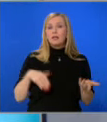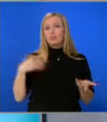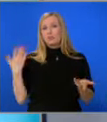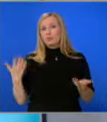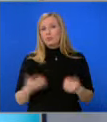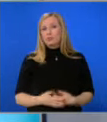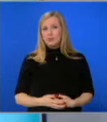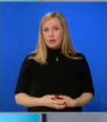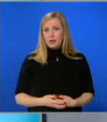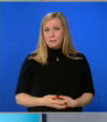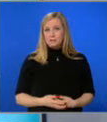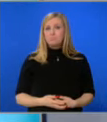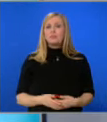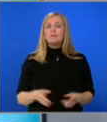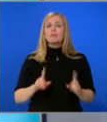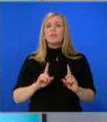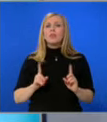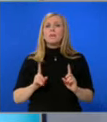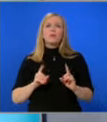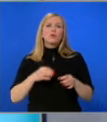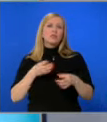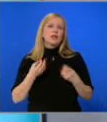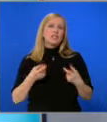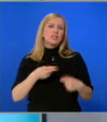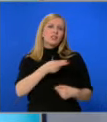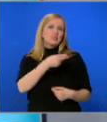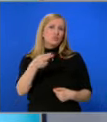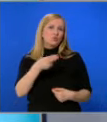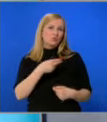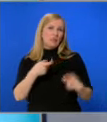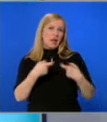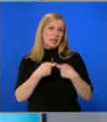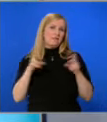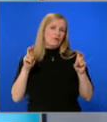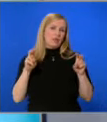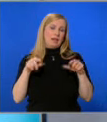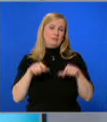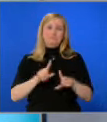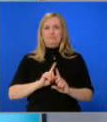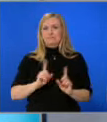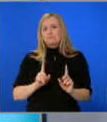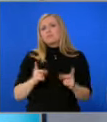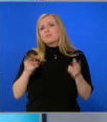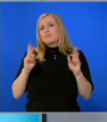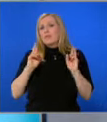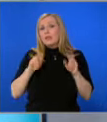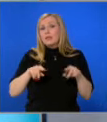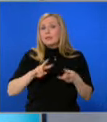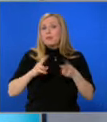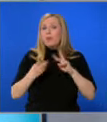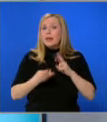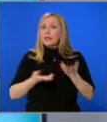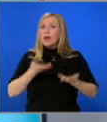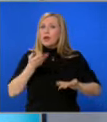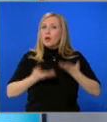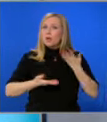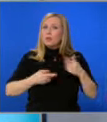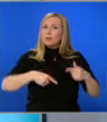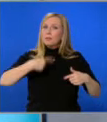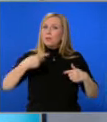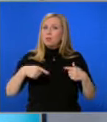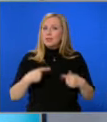другата страна, но не бих го описал като институционална война. Надявам се тези промени да регулират процеса. Да е